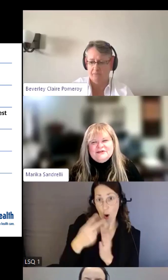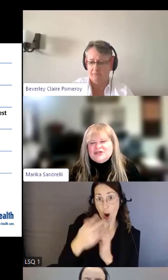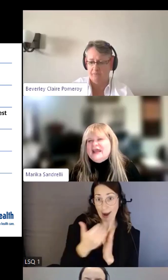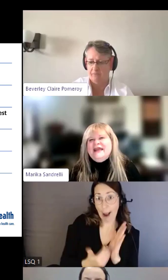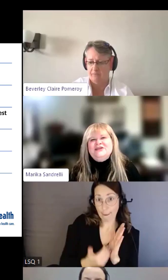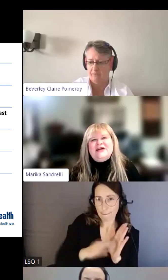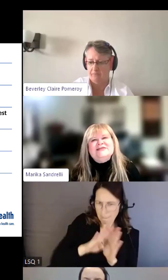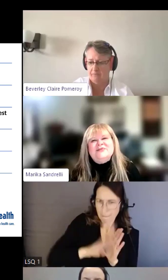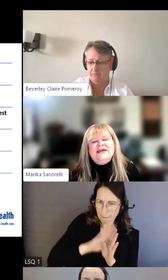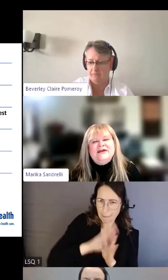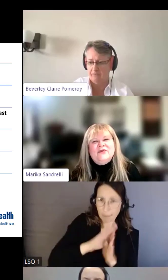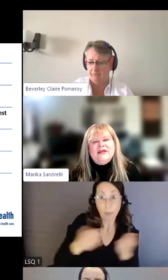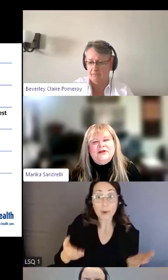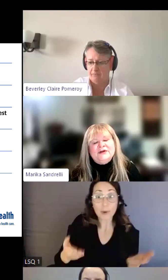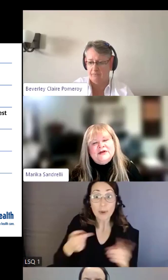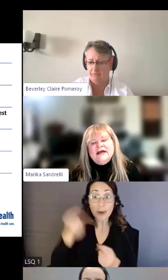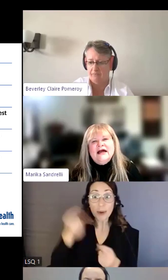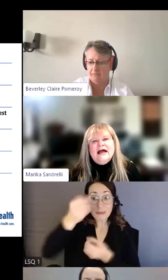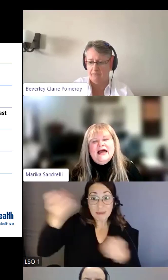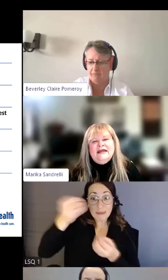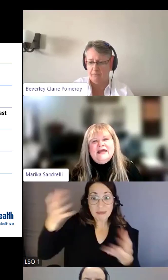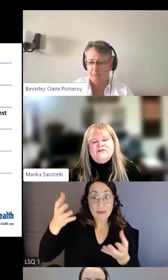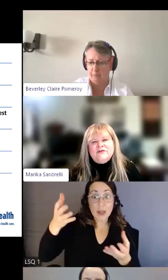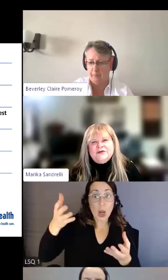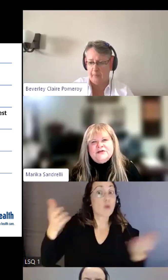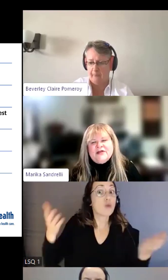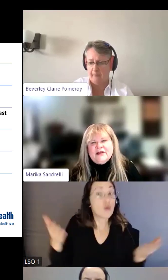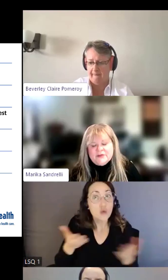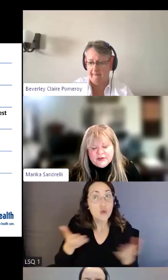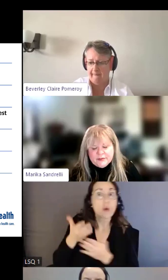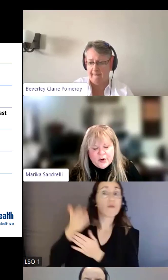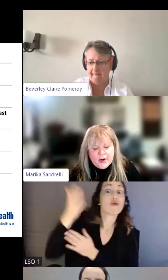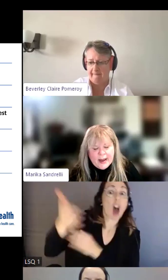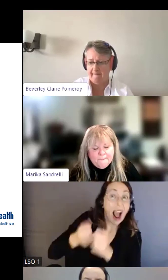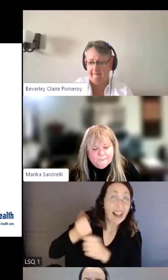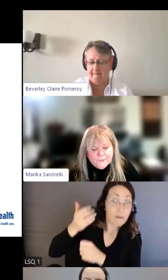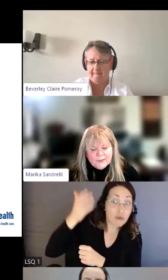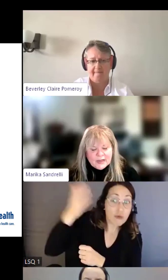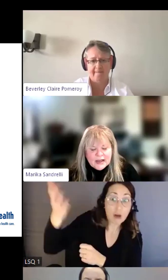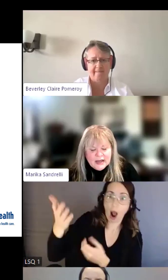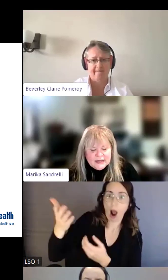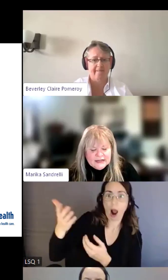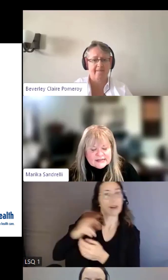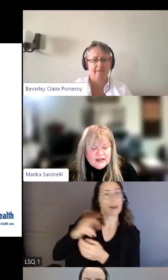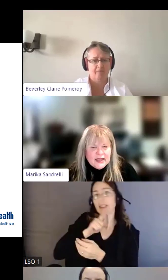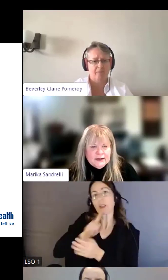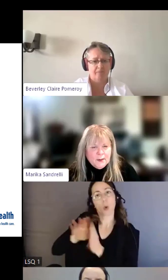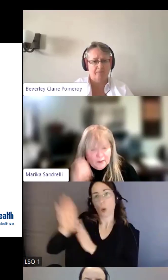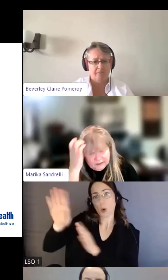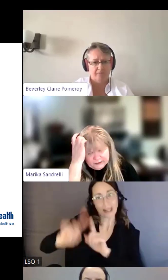des années, eh bien, cela ne sera pas la même chose. Ces choses sont appelées à évoluer.